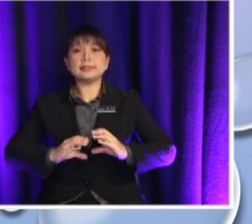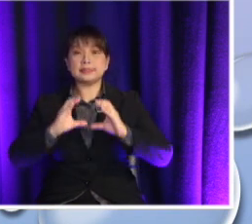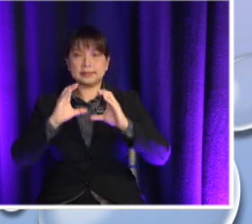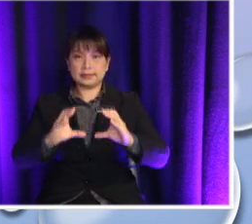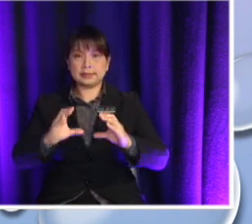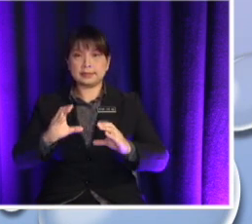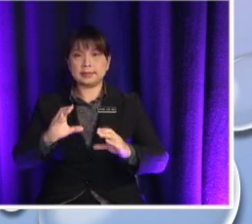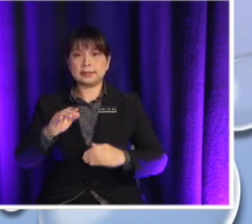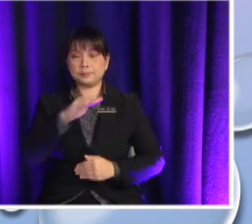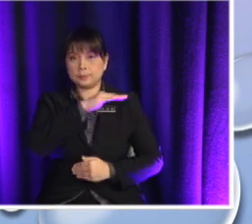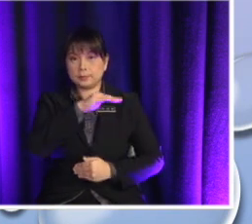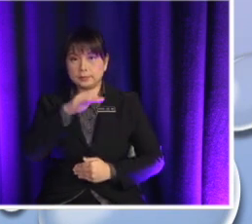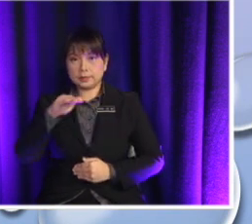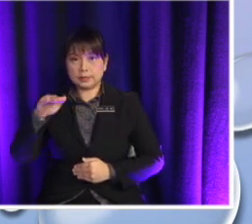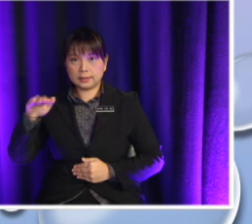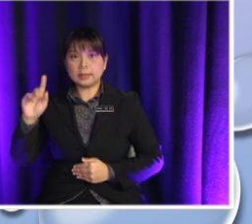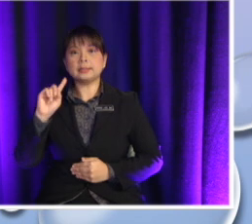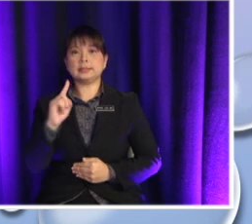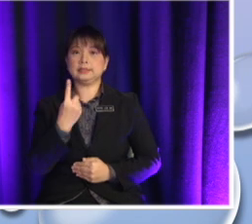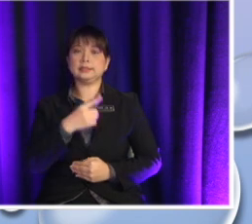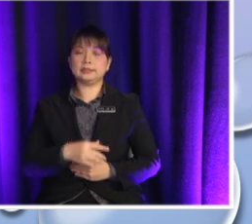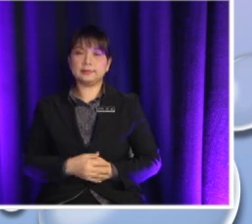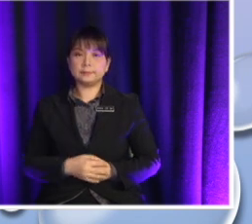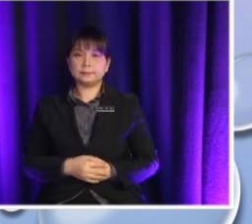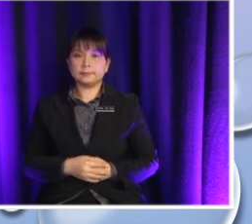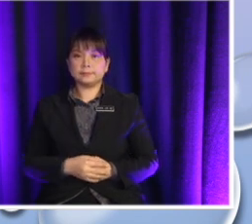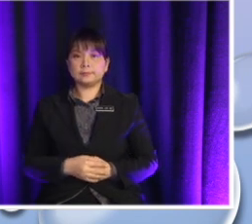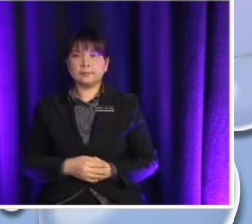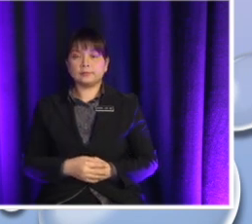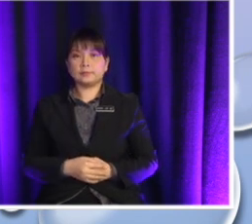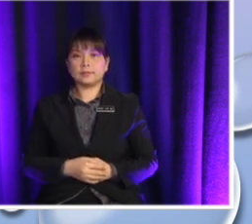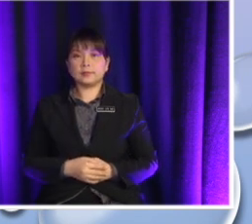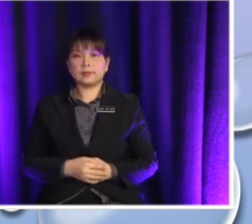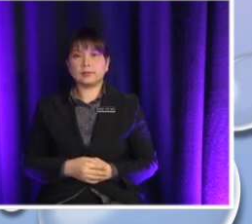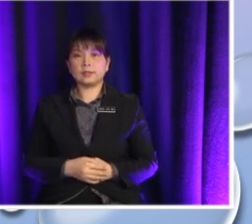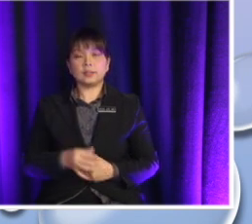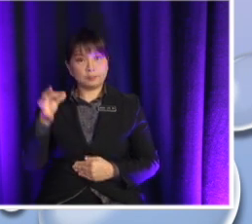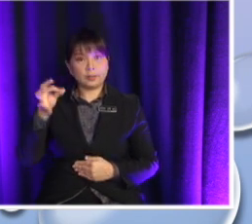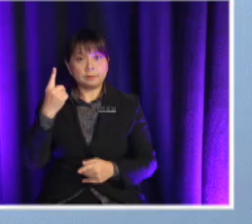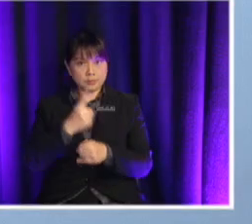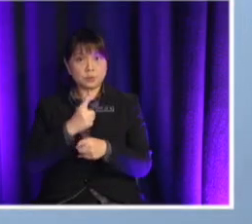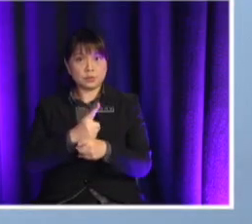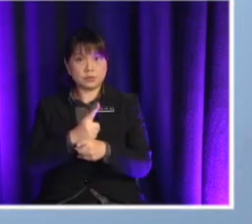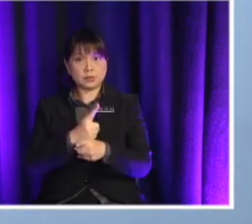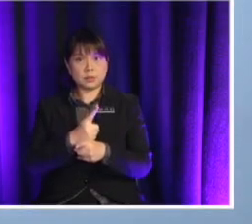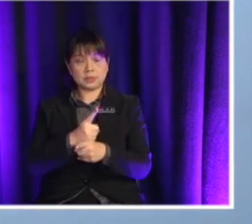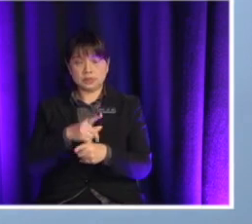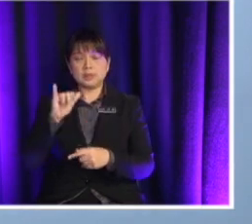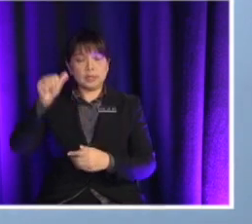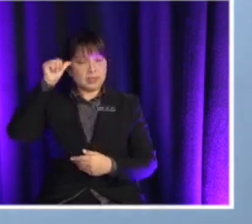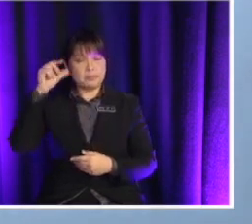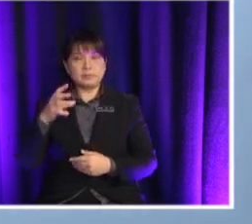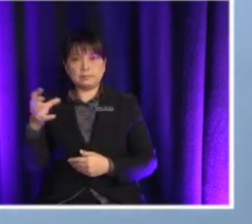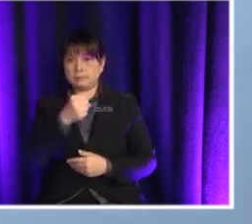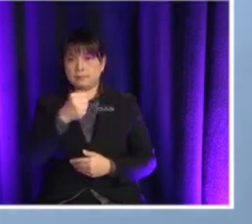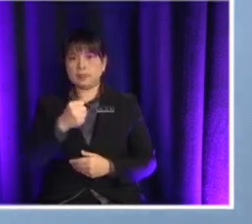melintang, mendata, okey, sambungan dia. Cara menata dia punya pengalih. Saya pegang ni betul ke, cikgu? Ke menegak macam ya, ni? Betul. Macam ni? Ya, betul. Okay. Boleh sebenarnya ini pun